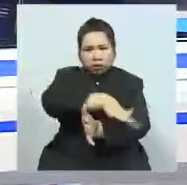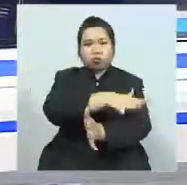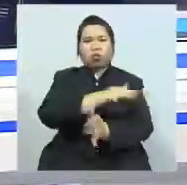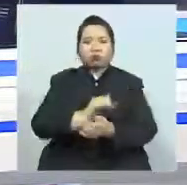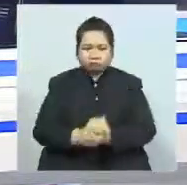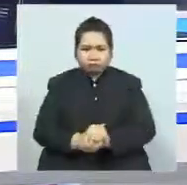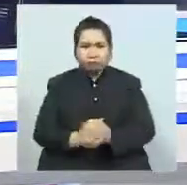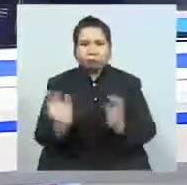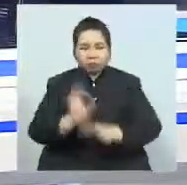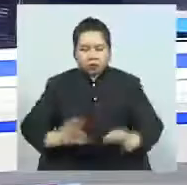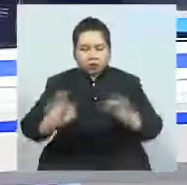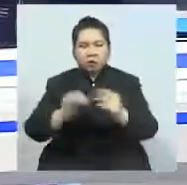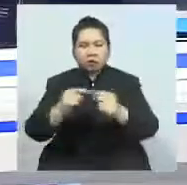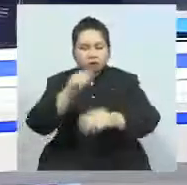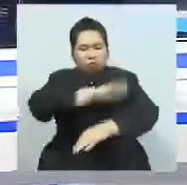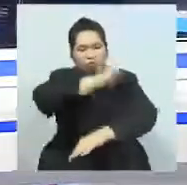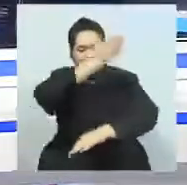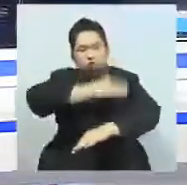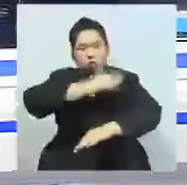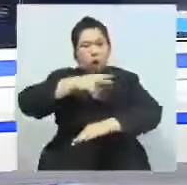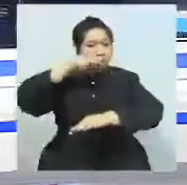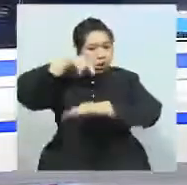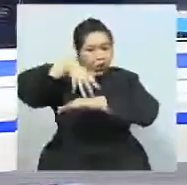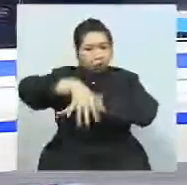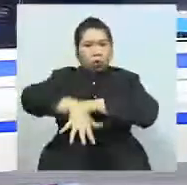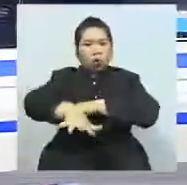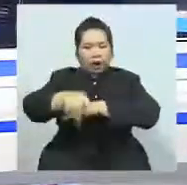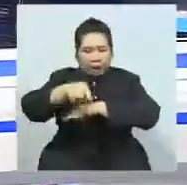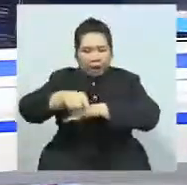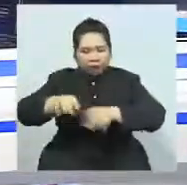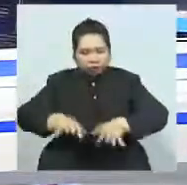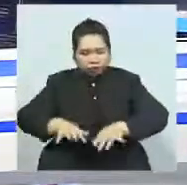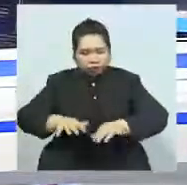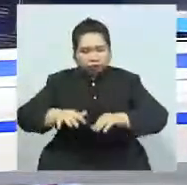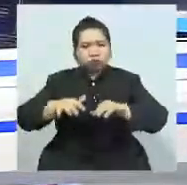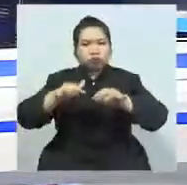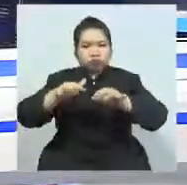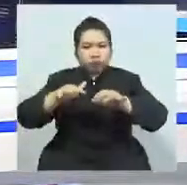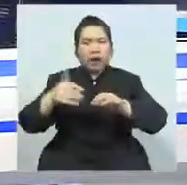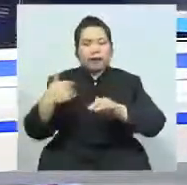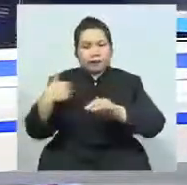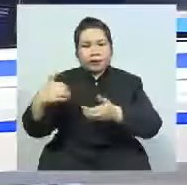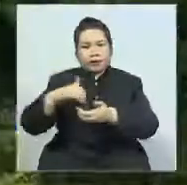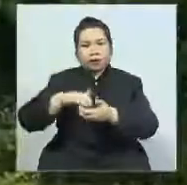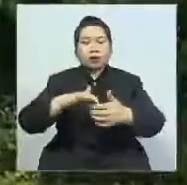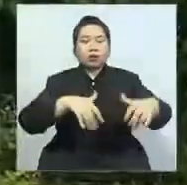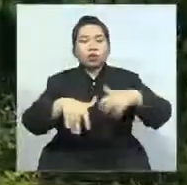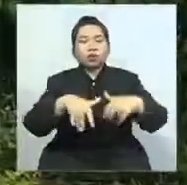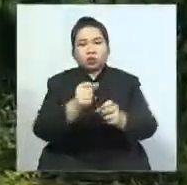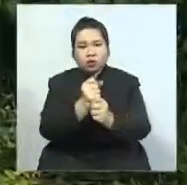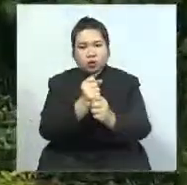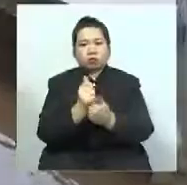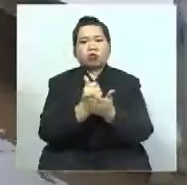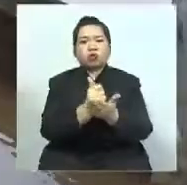ราะว่าน้ำป่าที่ไหลมาจากน้ำตกโตนปลิวเทือกเขาแก้วเนี่ยเพิ่มสูงขึ้นไปดูการร่วมมือกันนะคะของประชาชนในพื้น